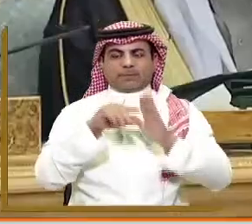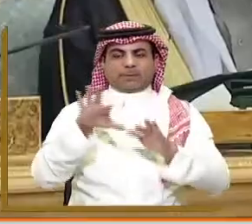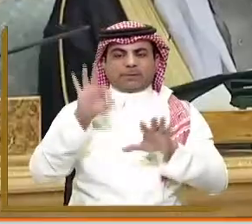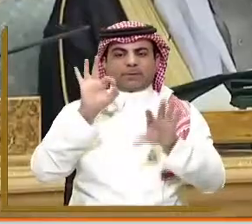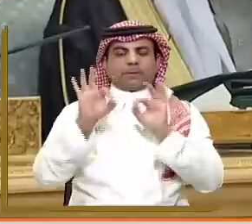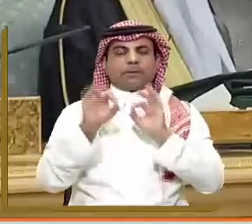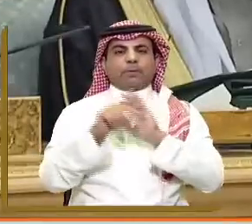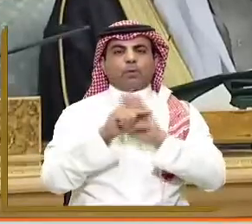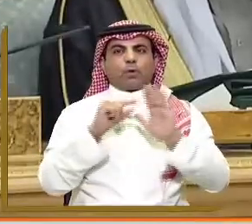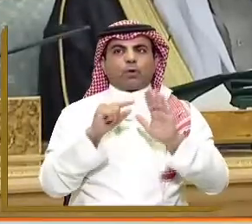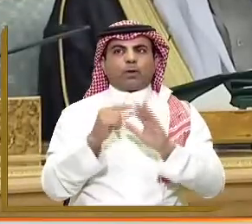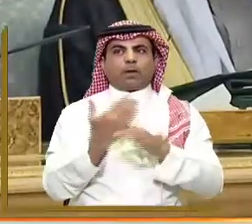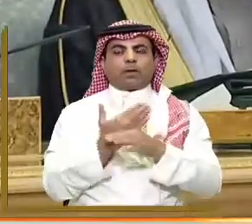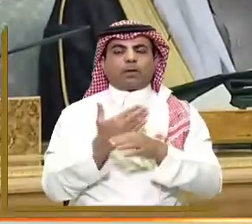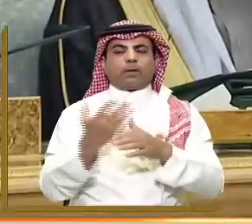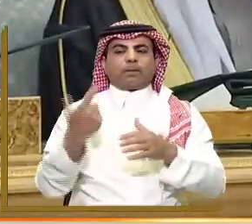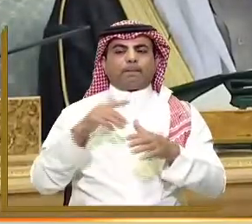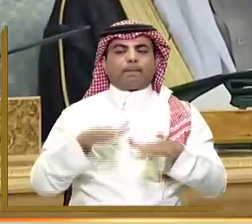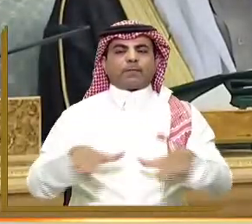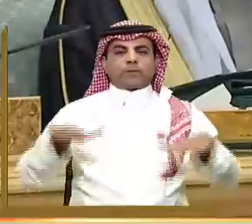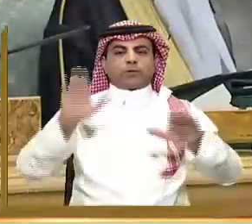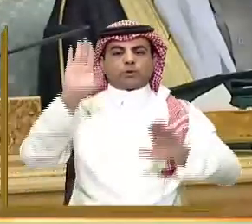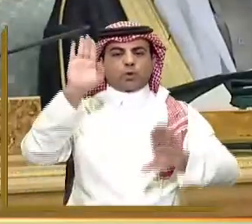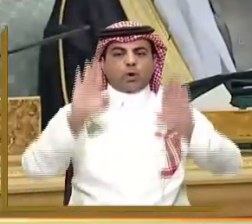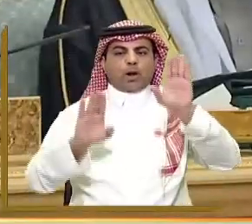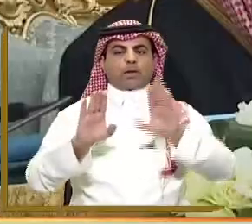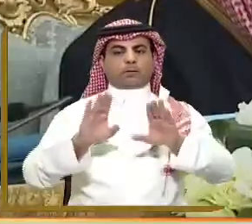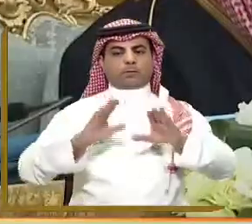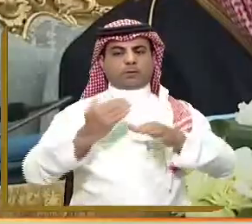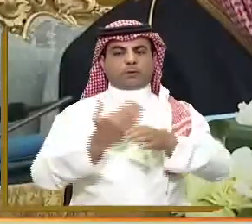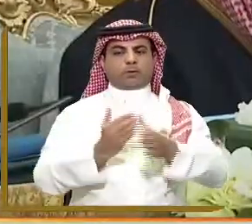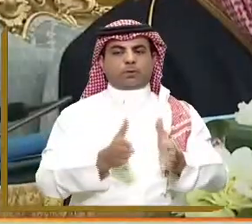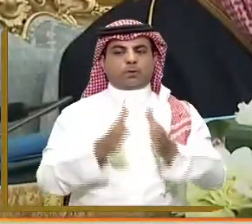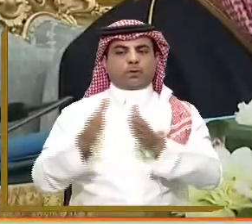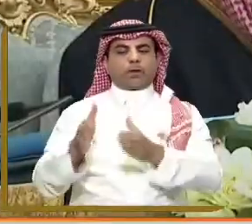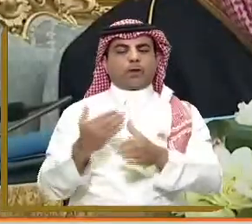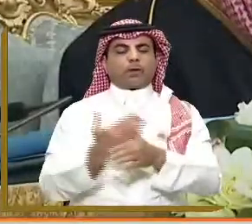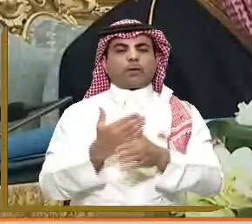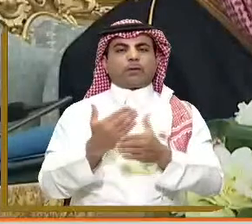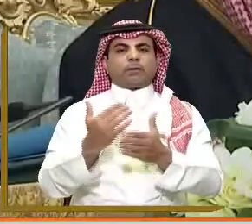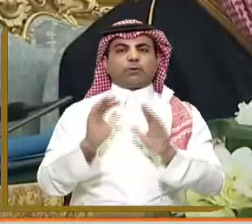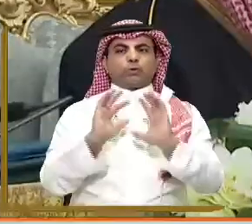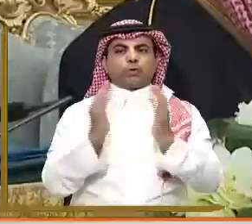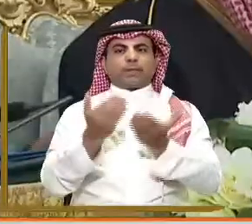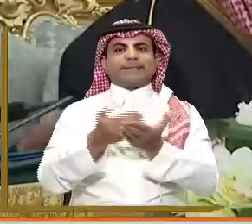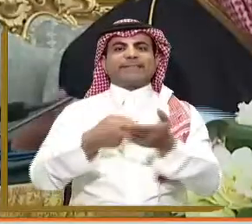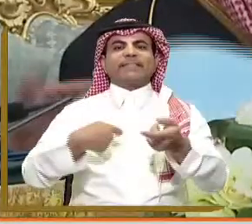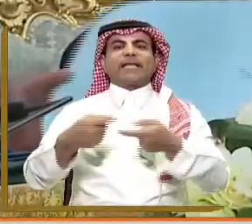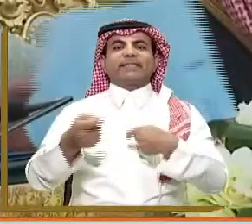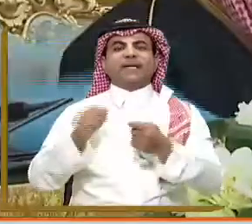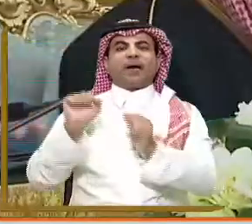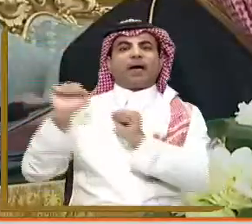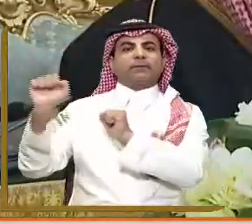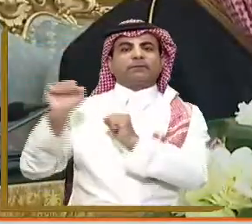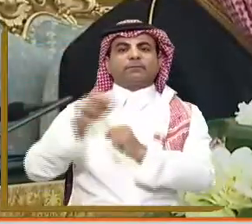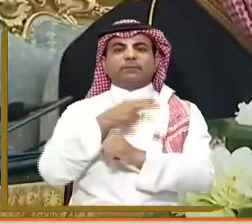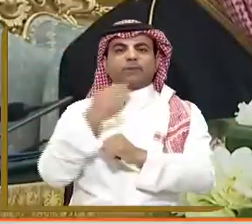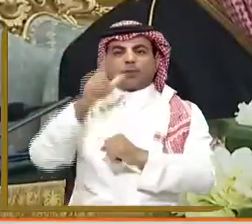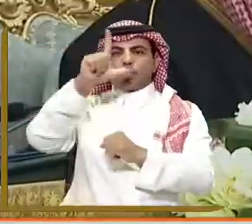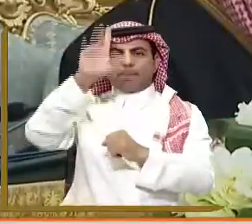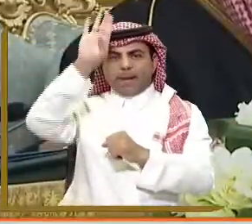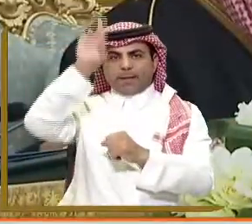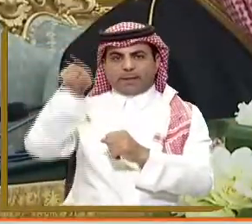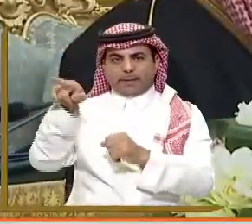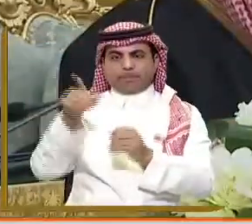بينها موضوعات اشترك مجلس الشورى في دراستها وطلع على ما انتهى إليه مجلس الشؤون الاقتصادية والتنمية ومجلس